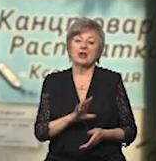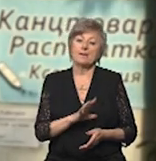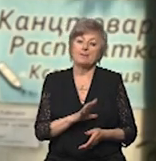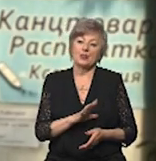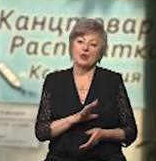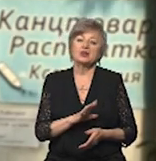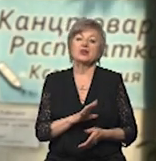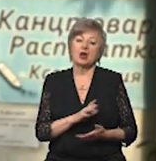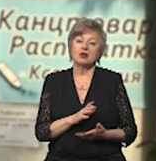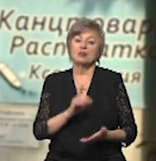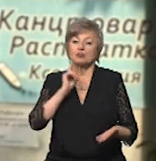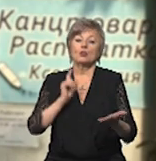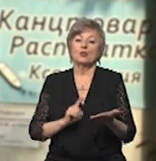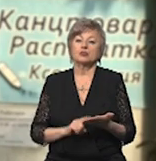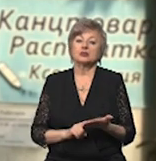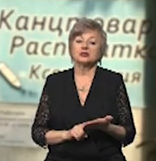припадала на